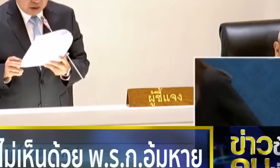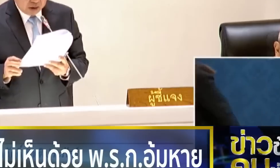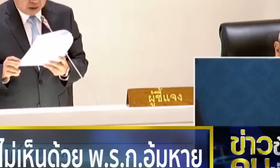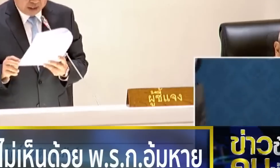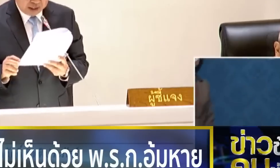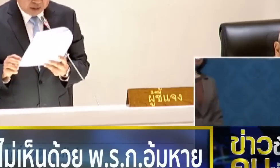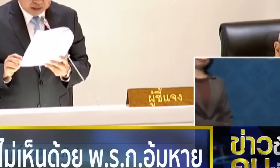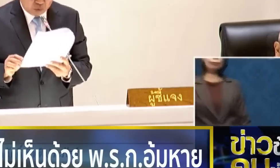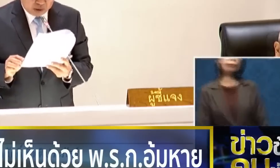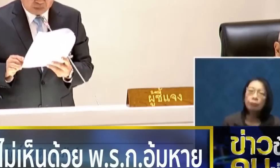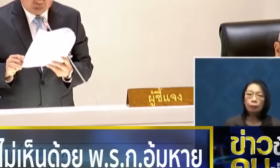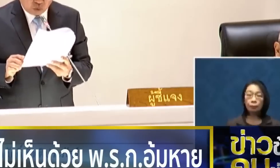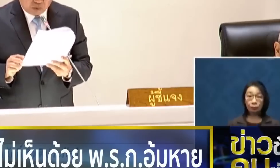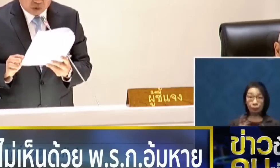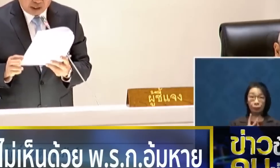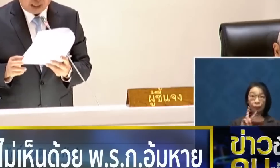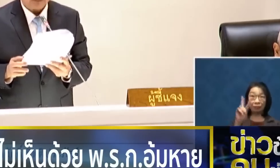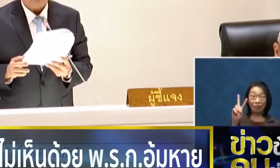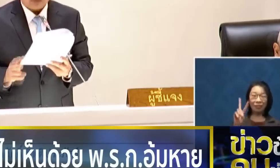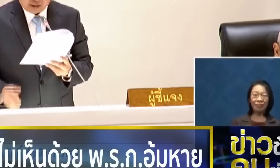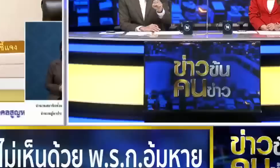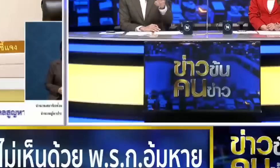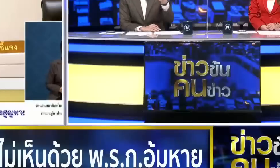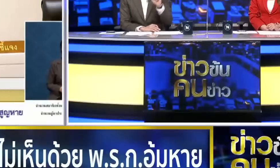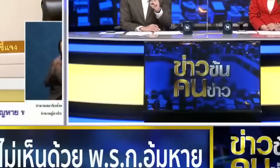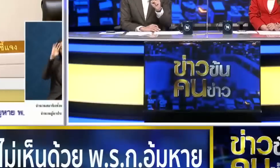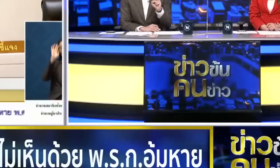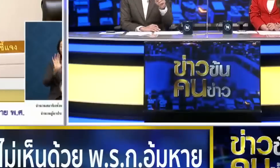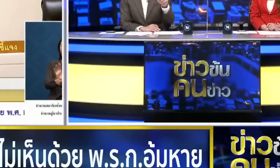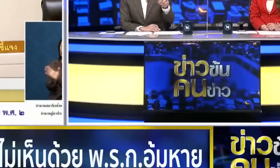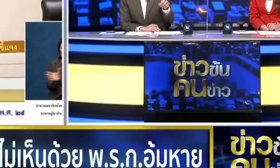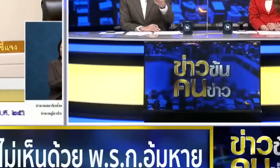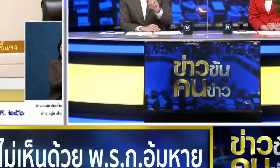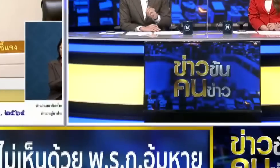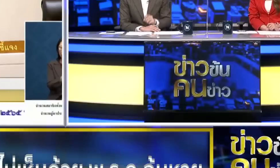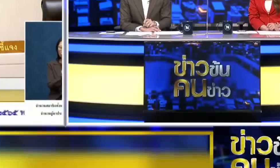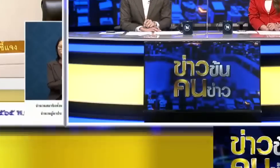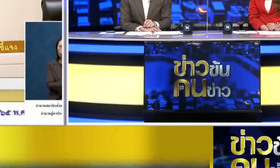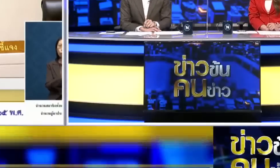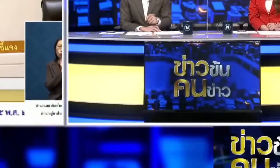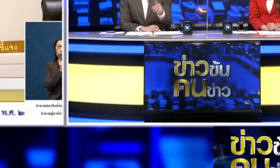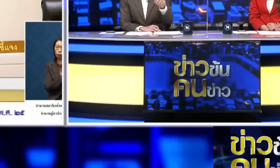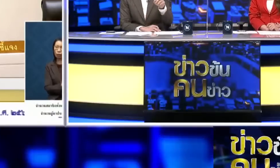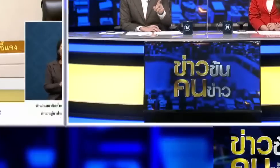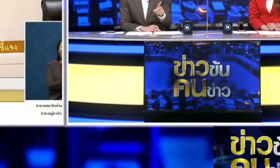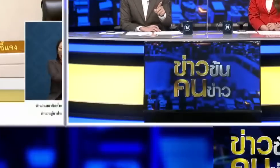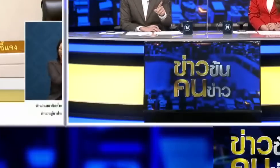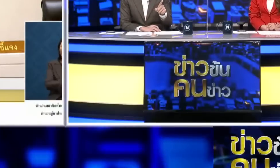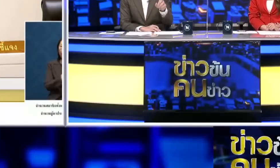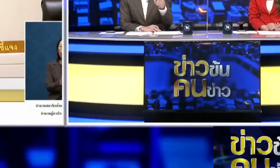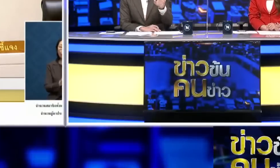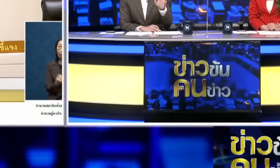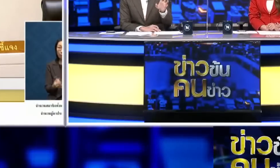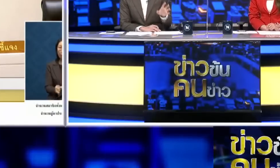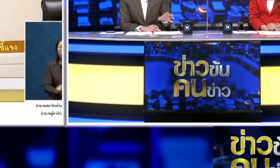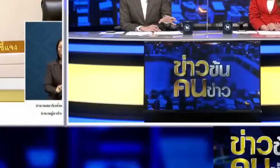นแล้วถึงเวลาก่ อ นผู้ที่ถูกจับจะโต้แย้งเอาได้คุณไม่ได้ทำตามกระบวนการสอบสวน ค ุณไม่มีกล้อง